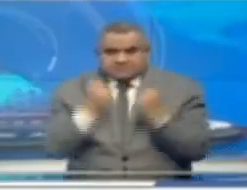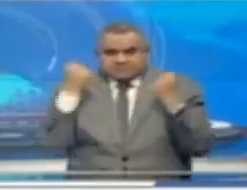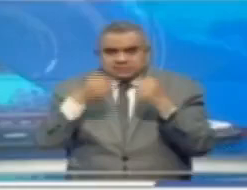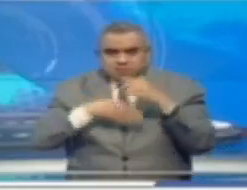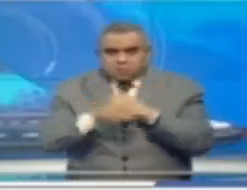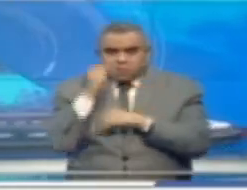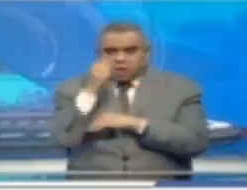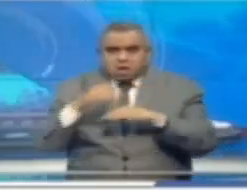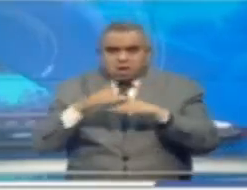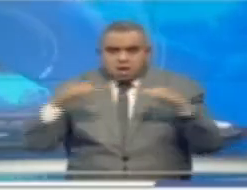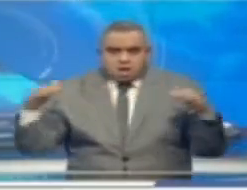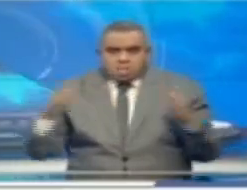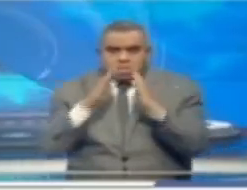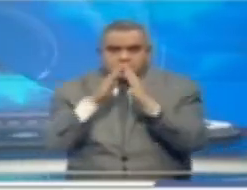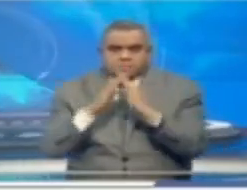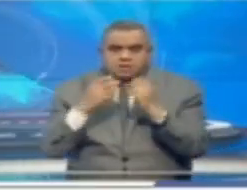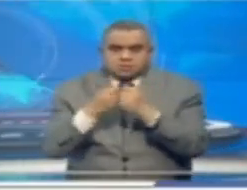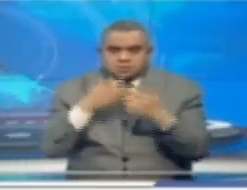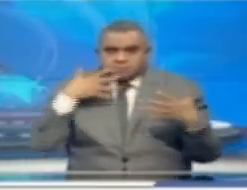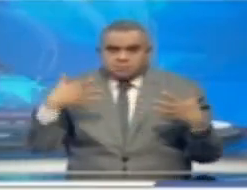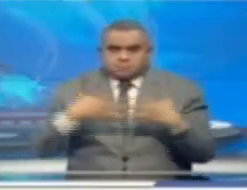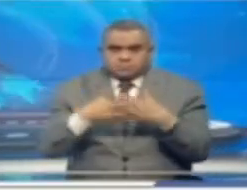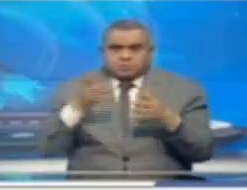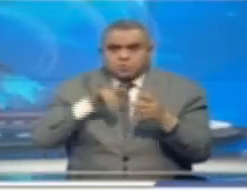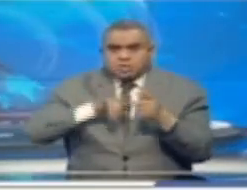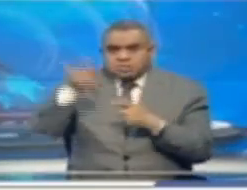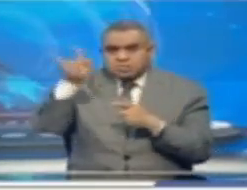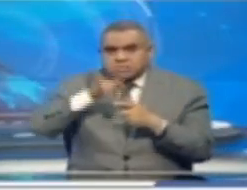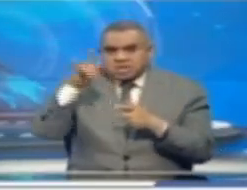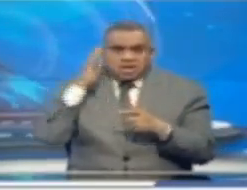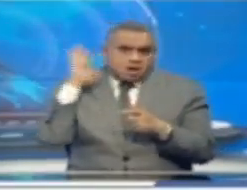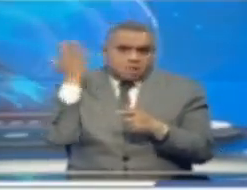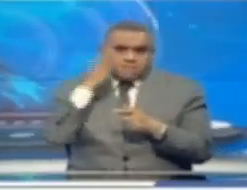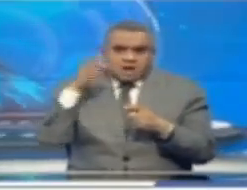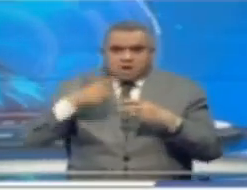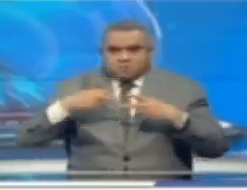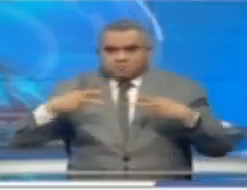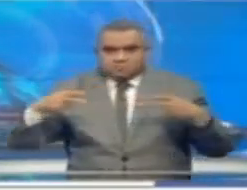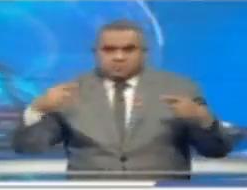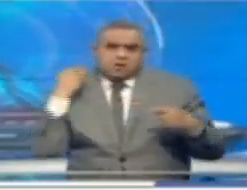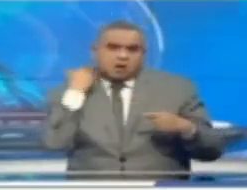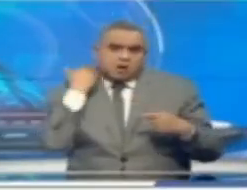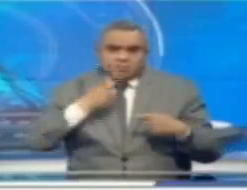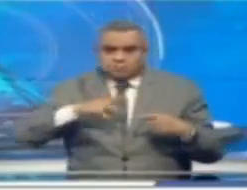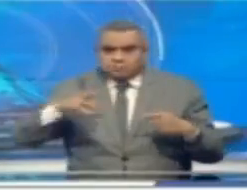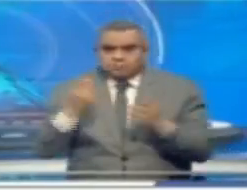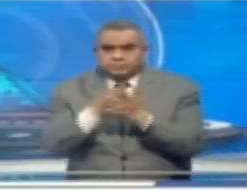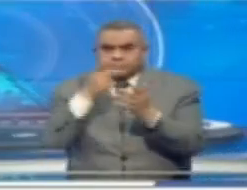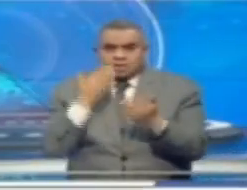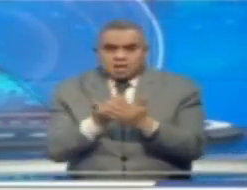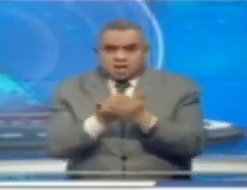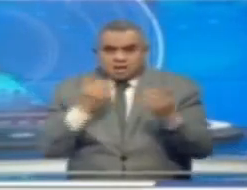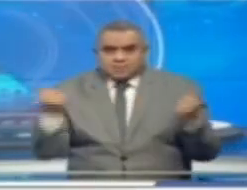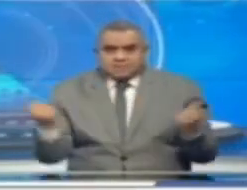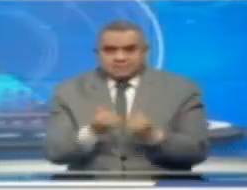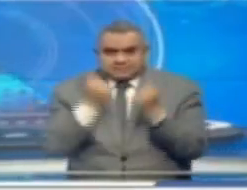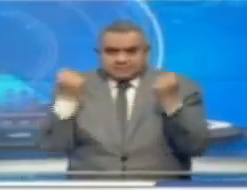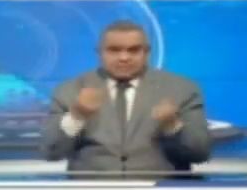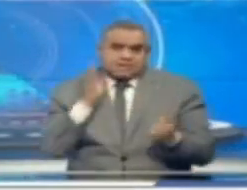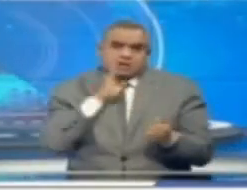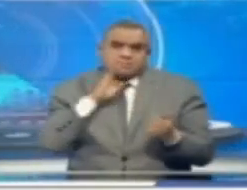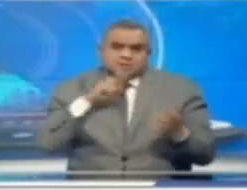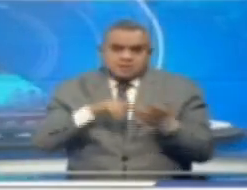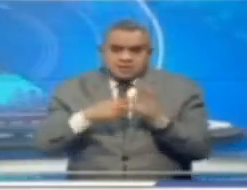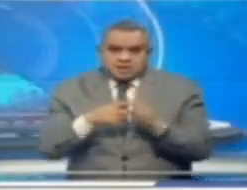المصرية وبمشاركة عدد من المقاتلات متعددة الطرازات. واشتمل التدريب تنفيذ العديد من